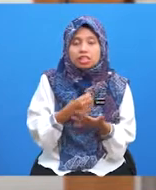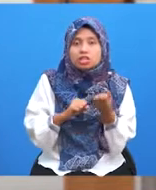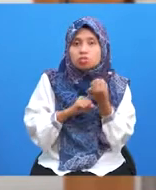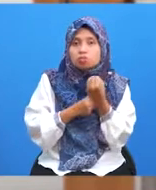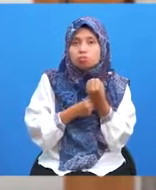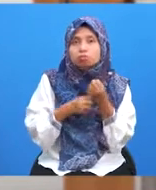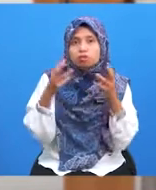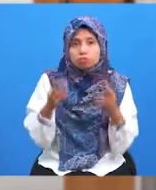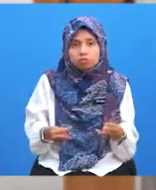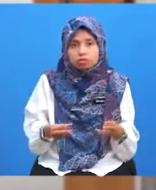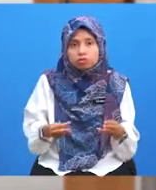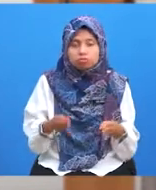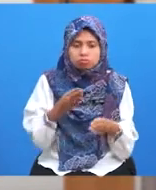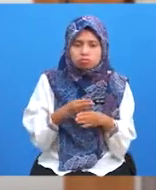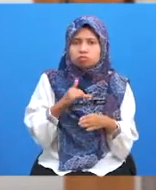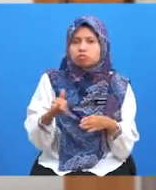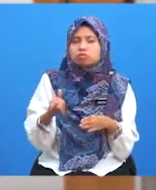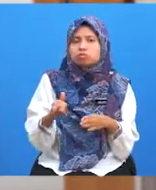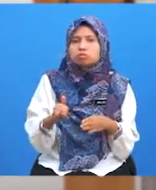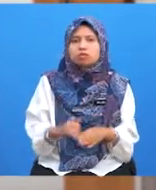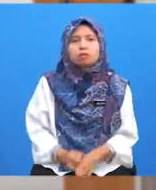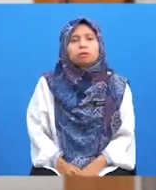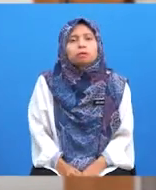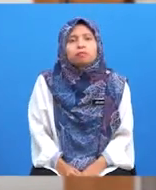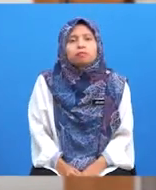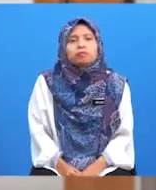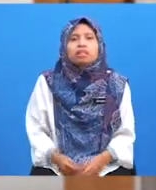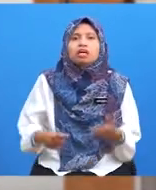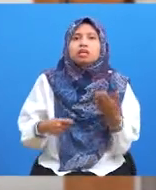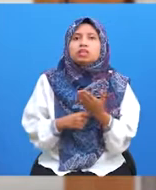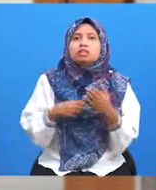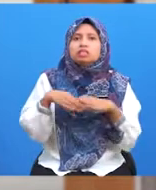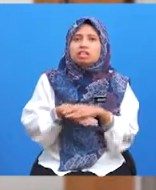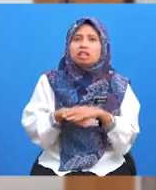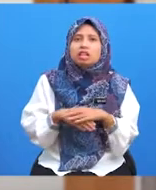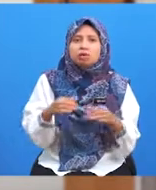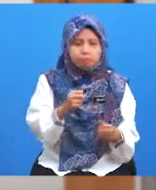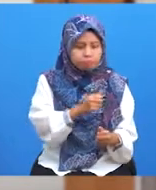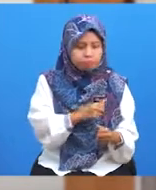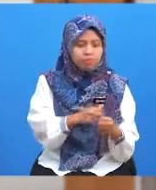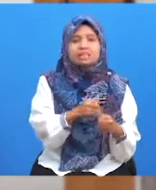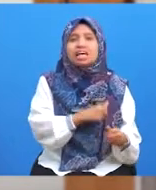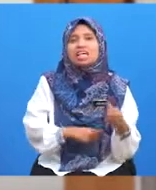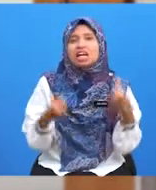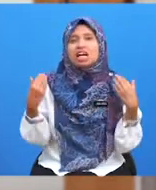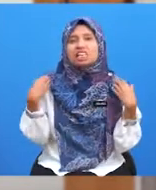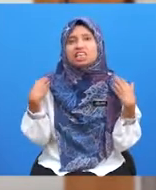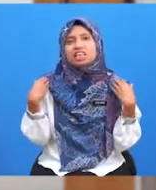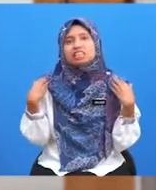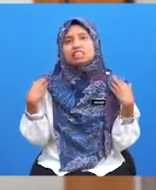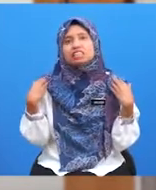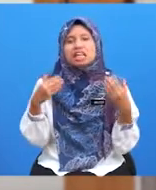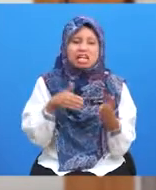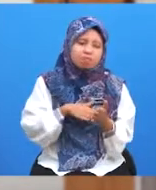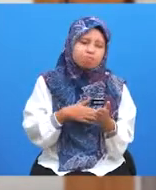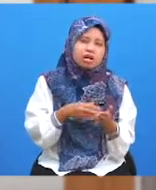manusia sebenarnya Gan boleh murid teknologi dalam perniagaan Adobe pro dan konser ada